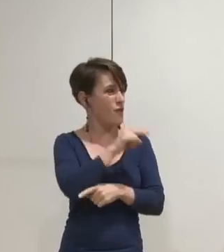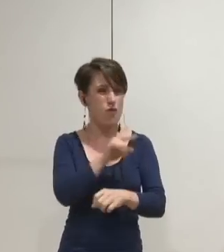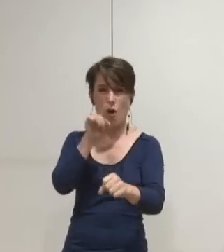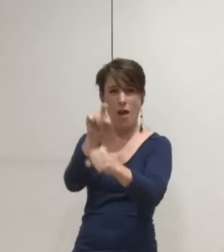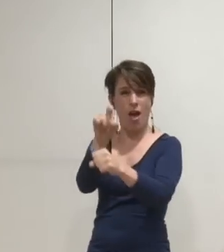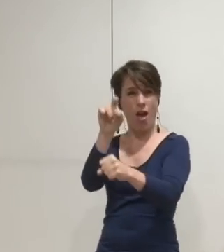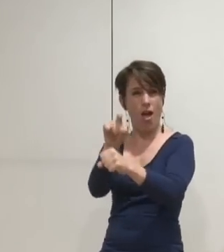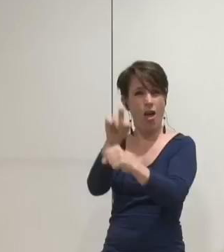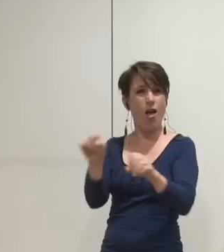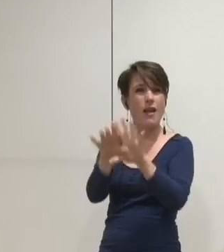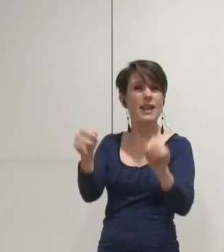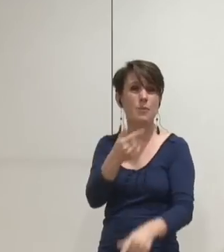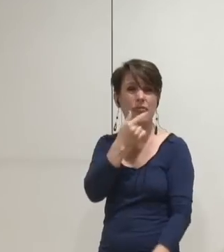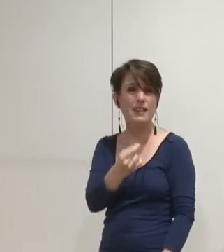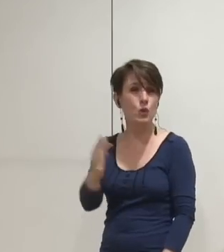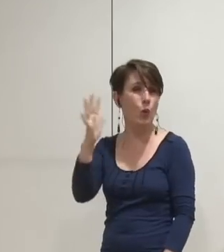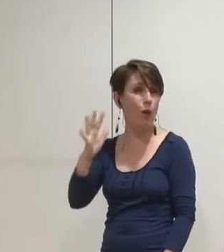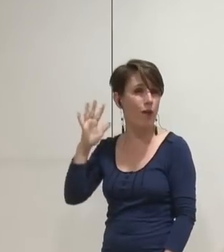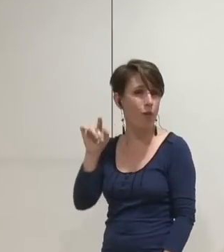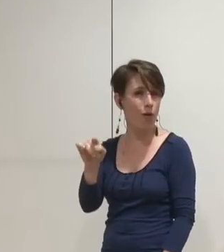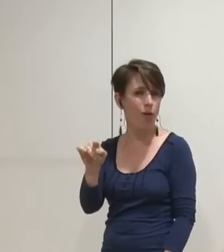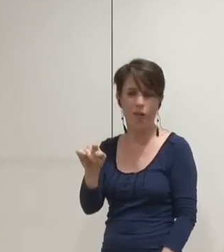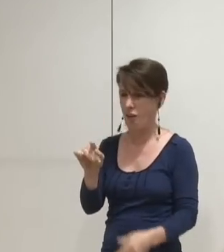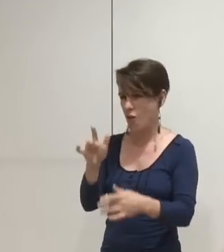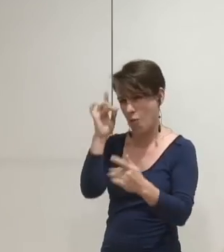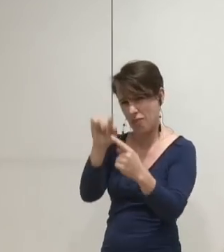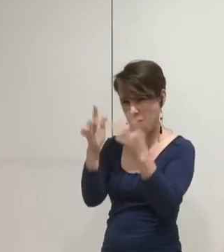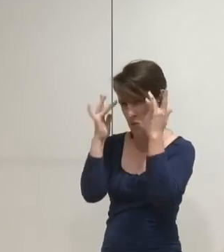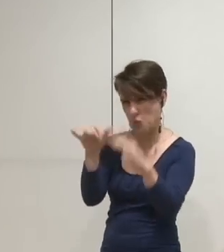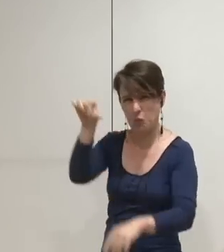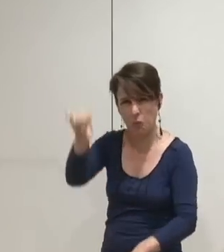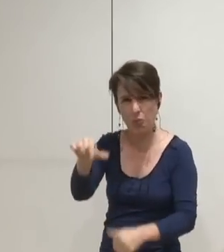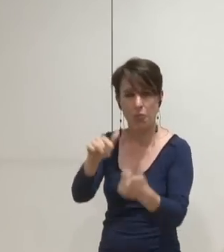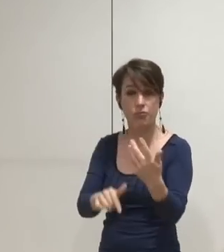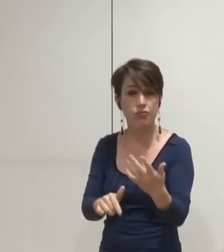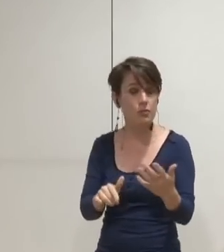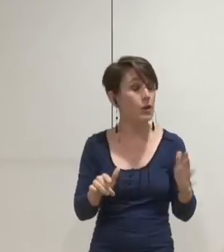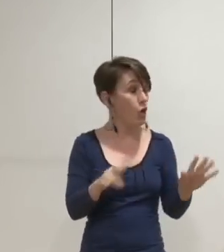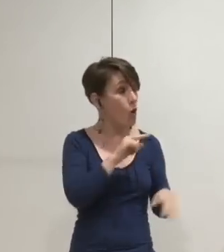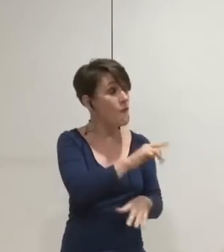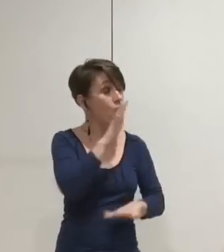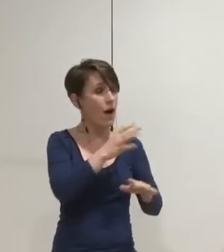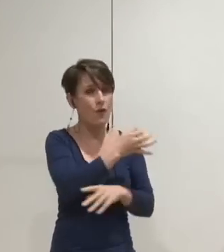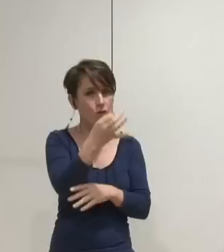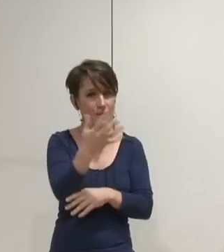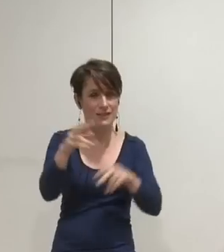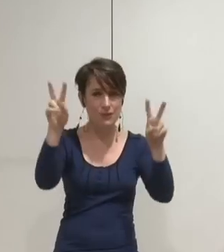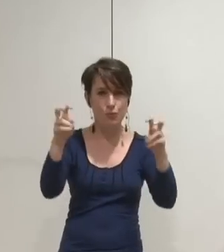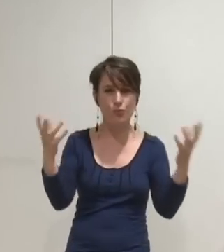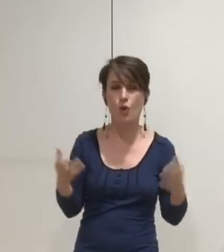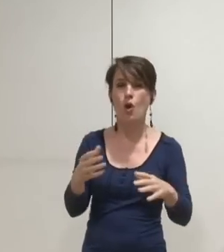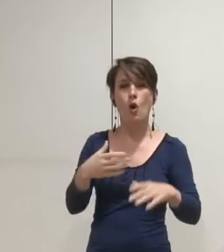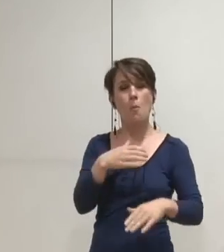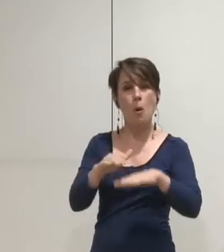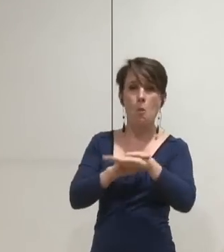la municipalité pardon desto sur sur la culture je vous cite la politique municipale envisage par ailleurs la culture comme